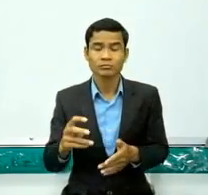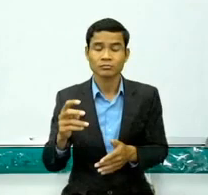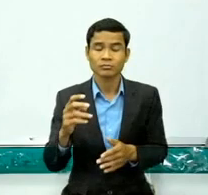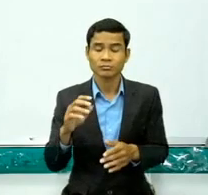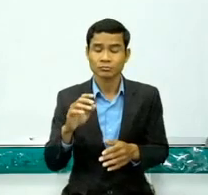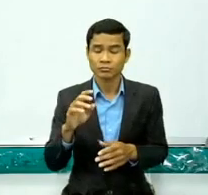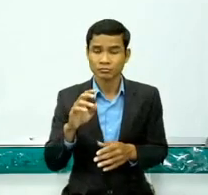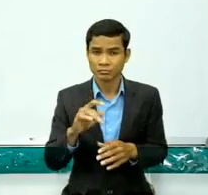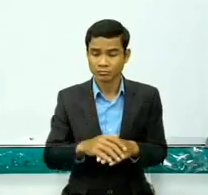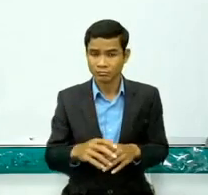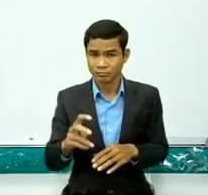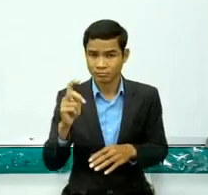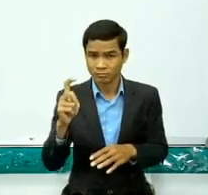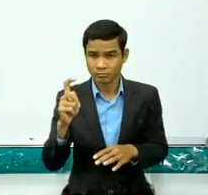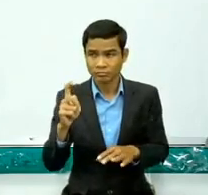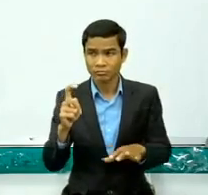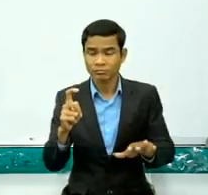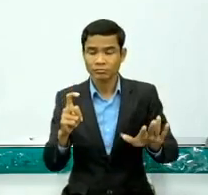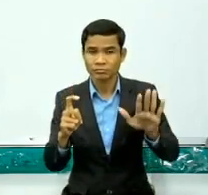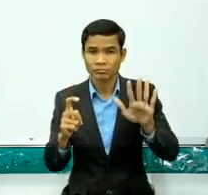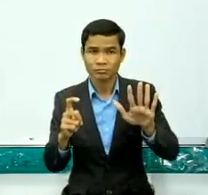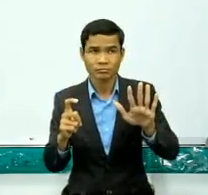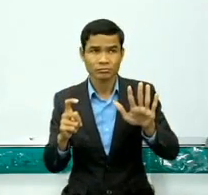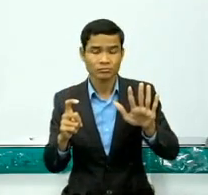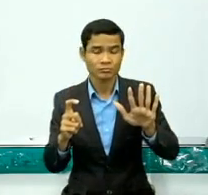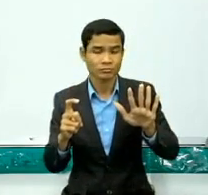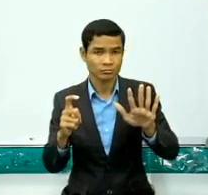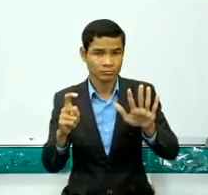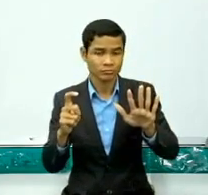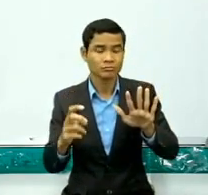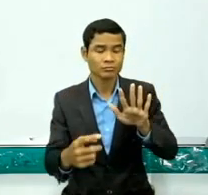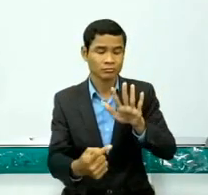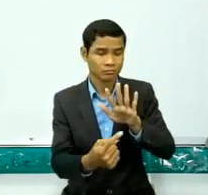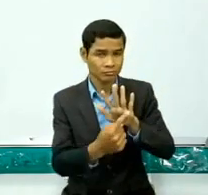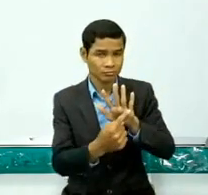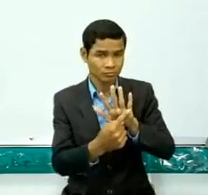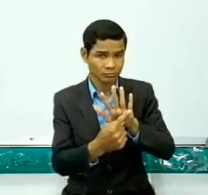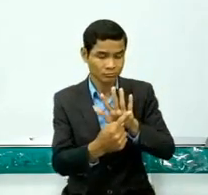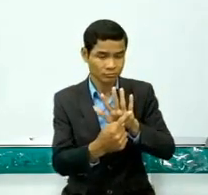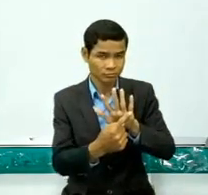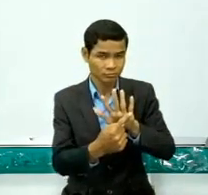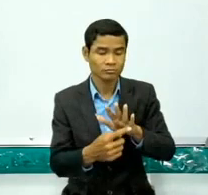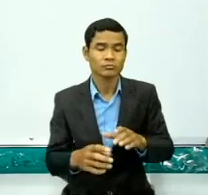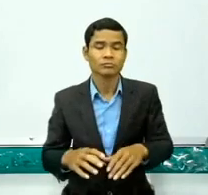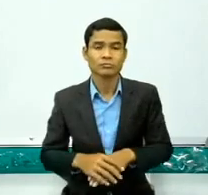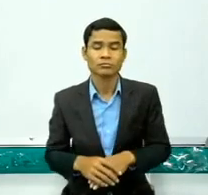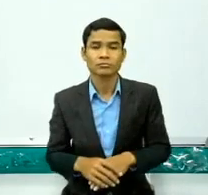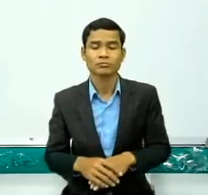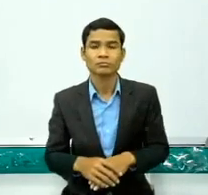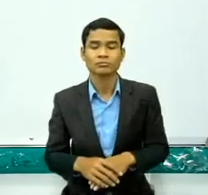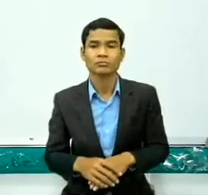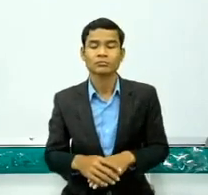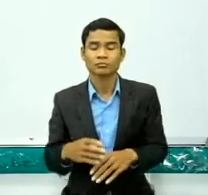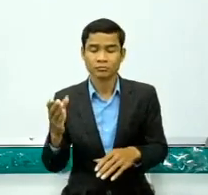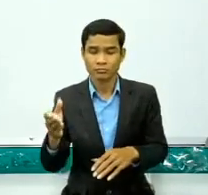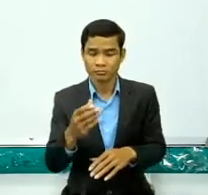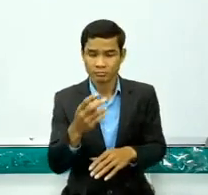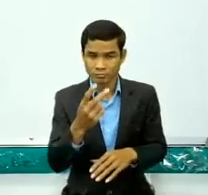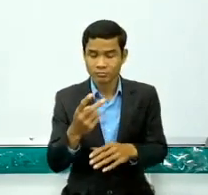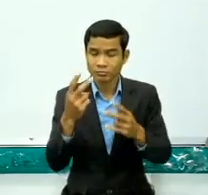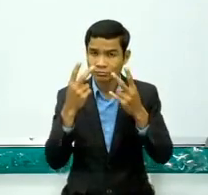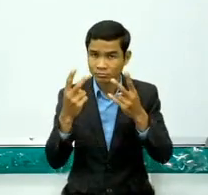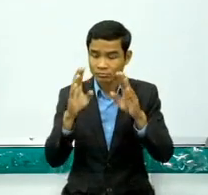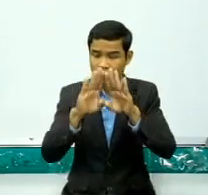តខឺគឺមានអក្សរខនិងស្រៈអឺចាឥឡូវកូនបែរម